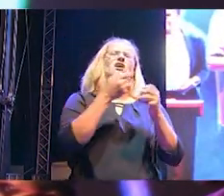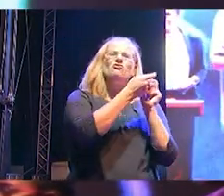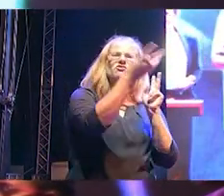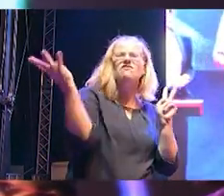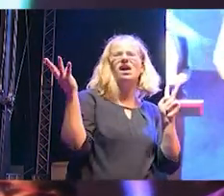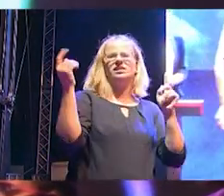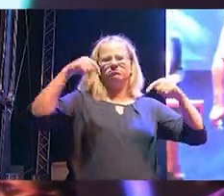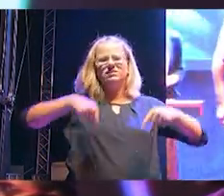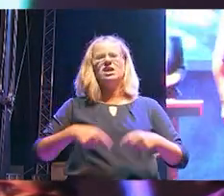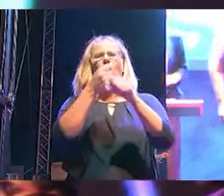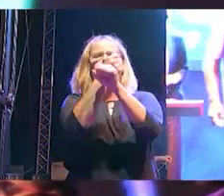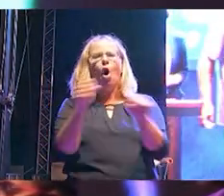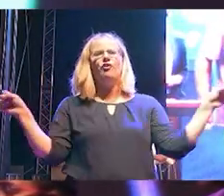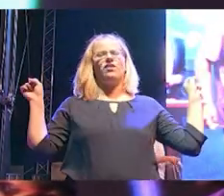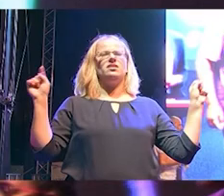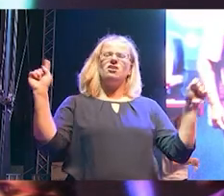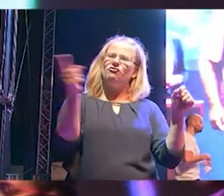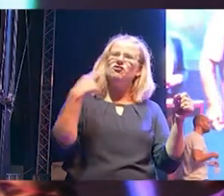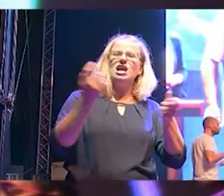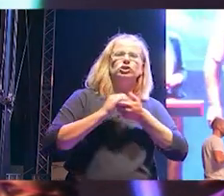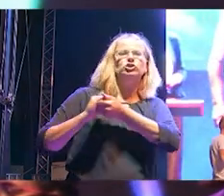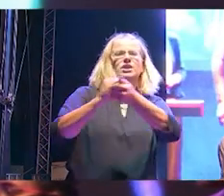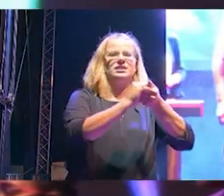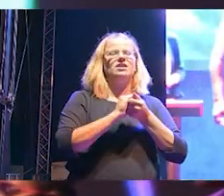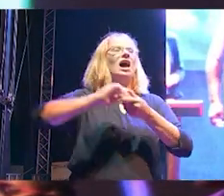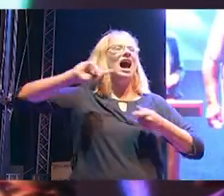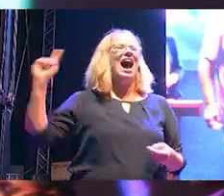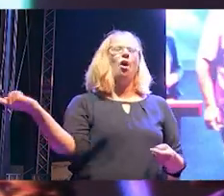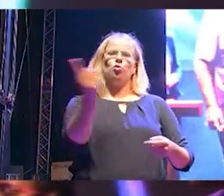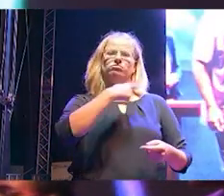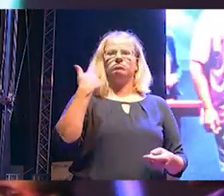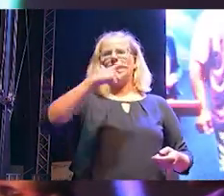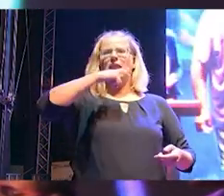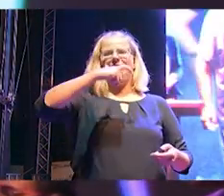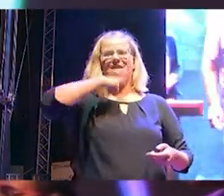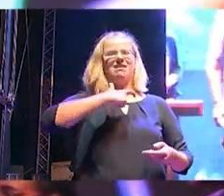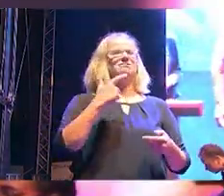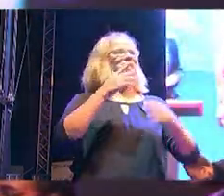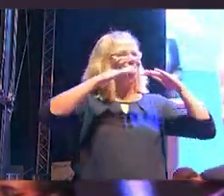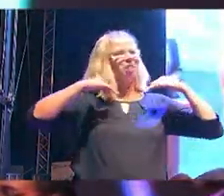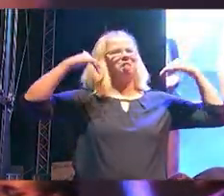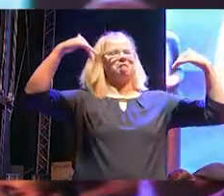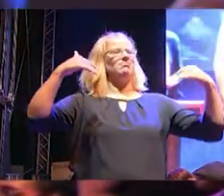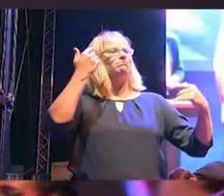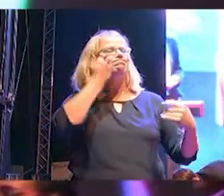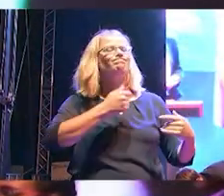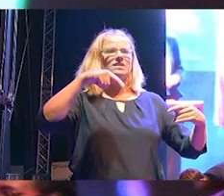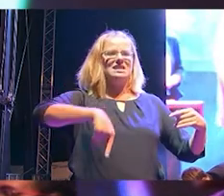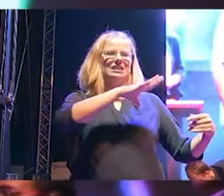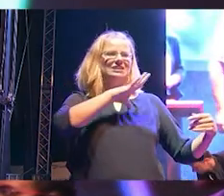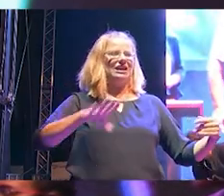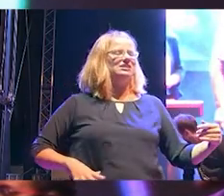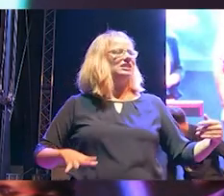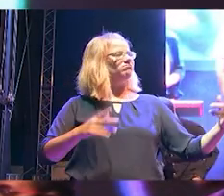unsere Offenheit, unsere Solidarität und ja auch unser Lachen macht aus Menschen hier in Sachsen Freundinnen und